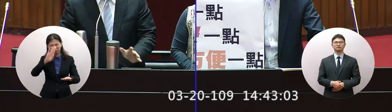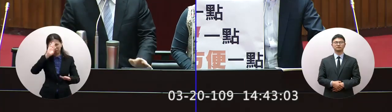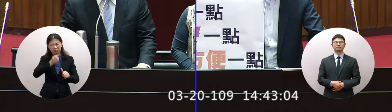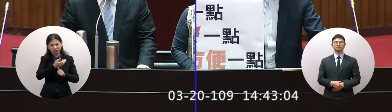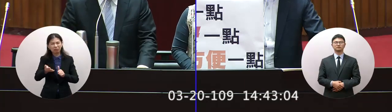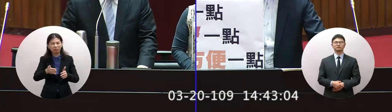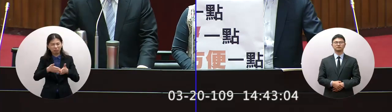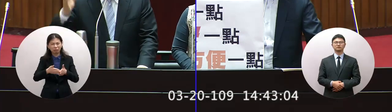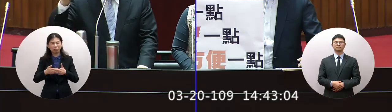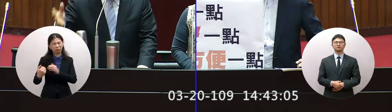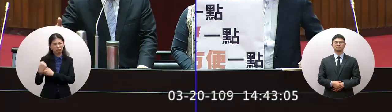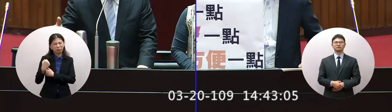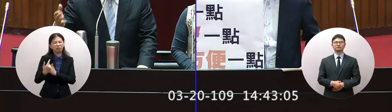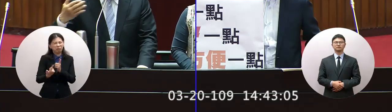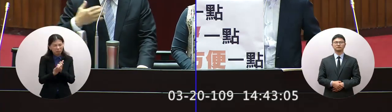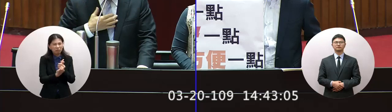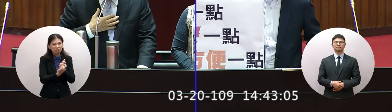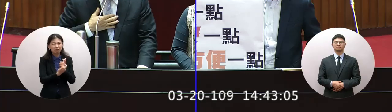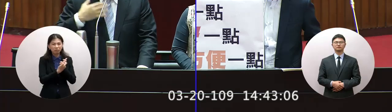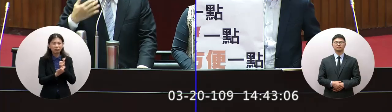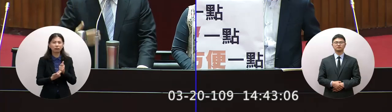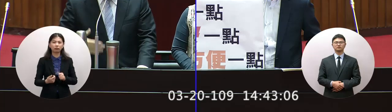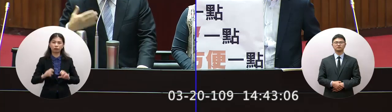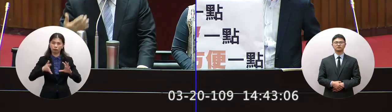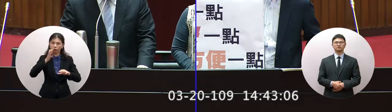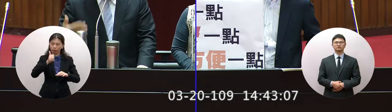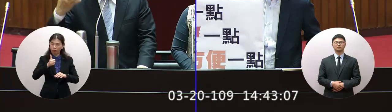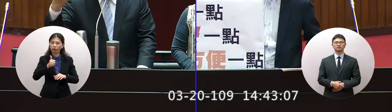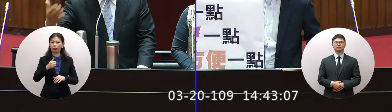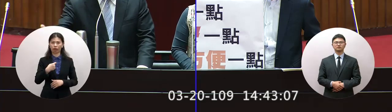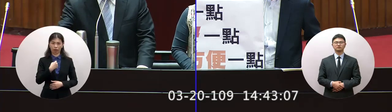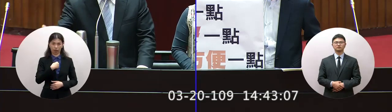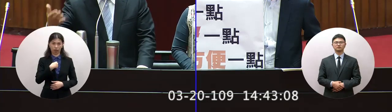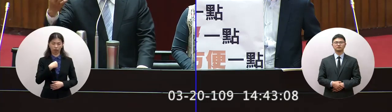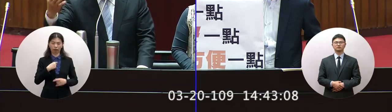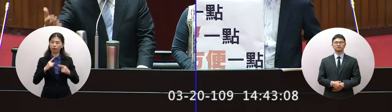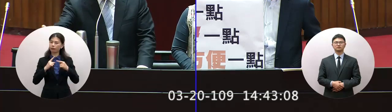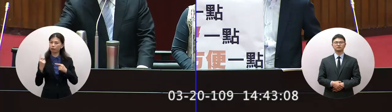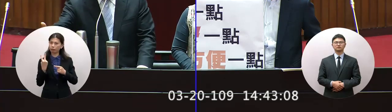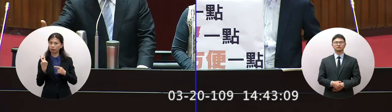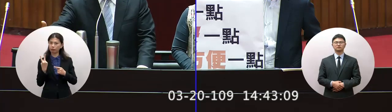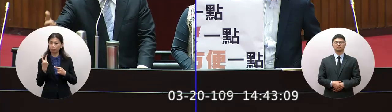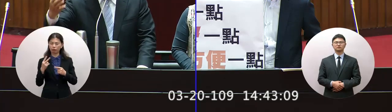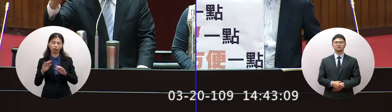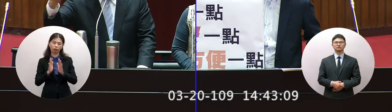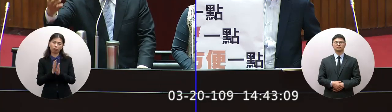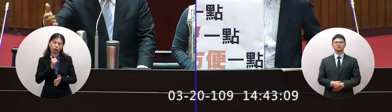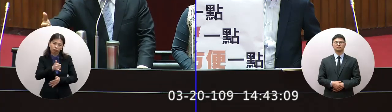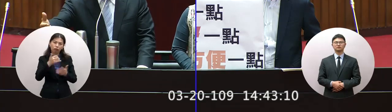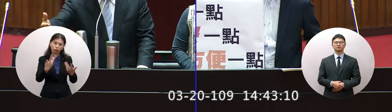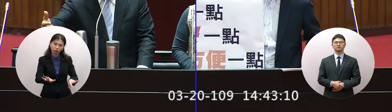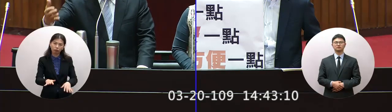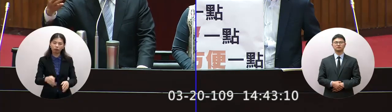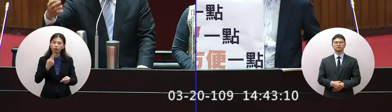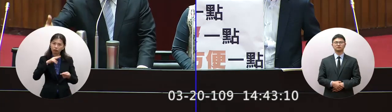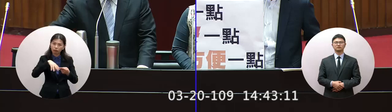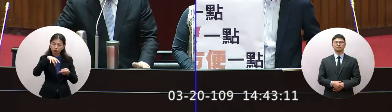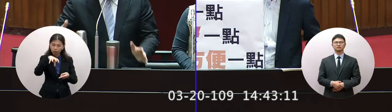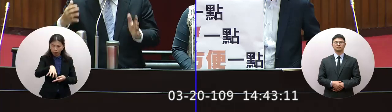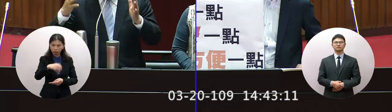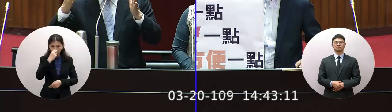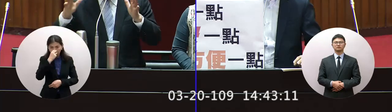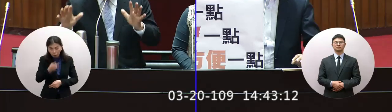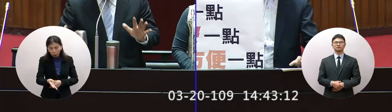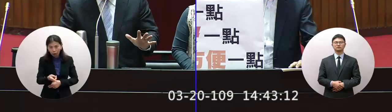且配合得很好。总统跟我都亲自去到配发的中华邮政